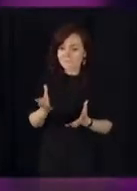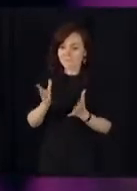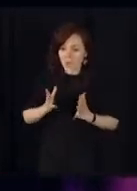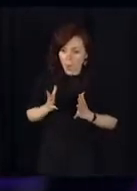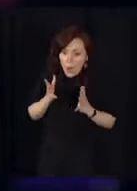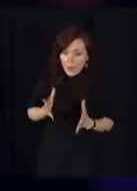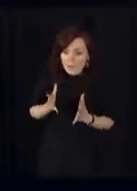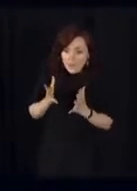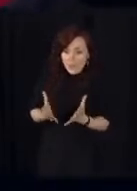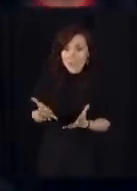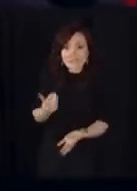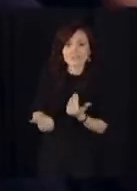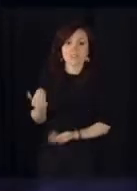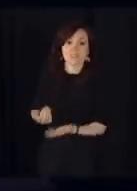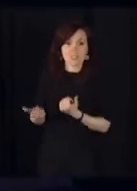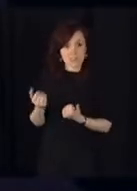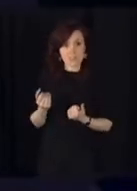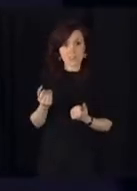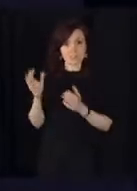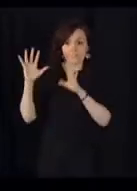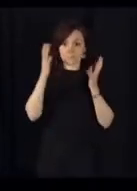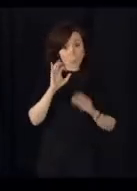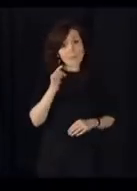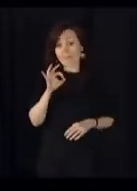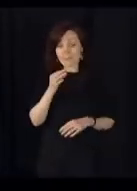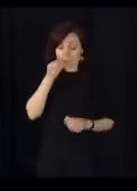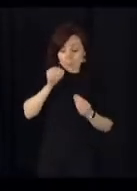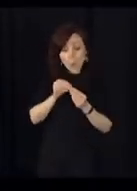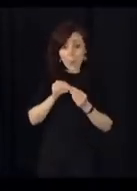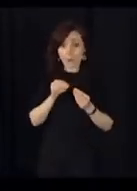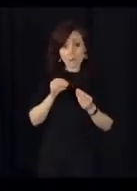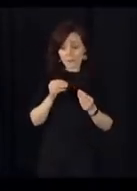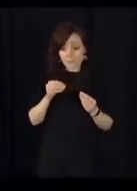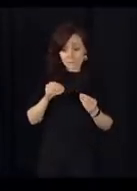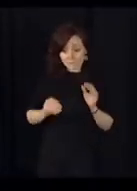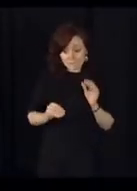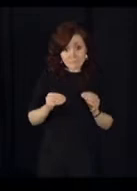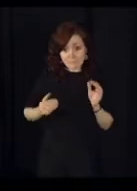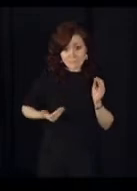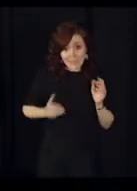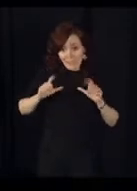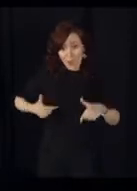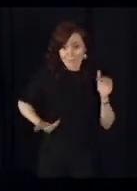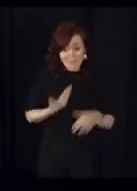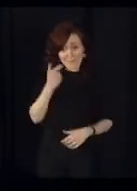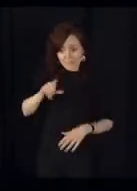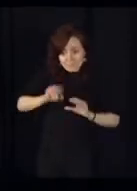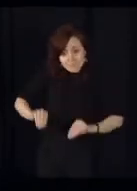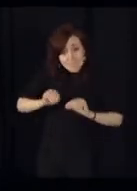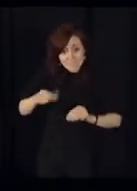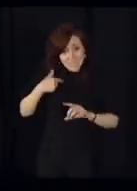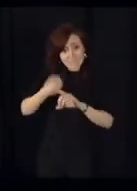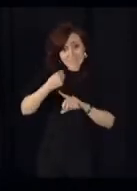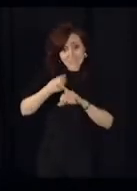Aujourd'hui, dès le plus jeune âge, absolument, à la maternelle.